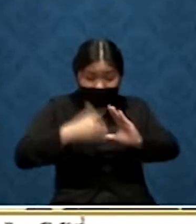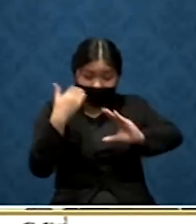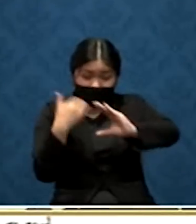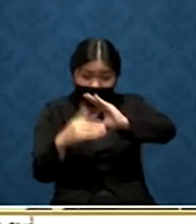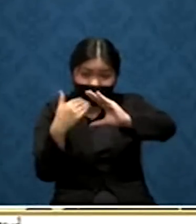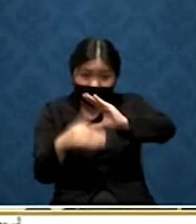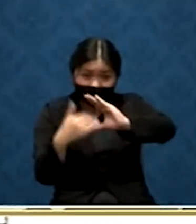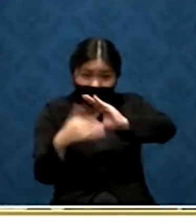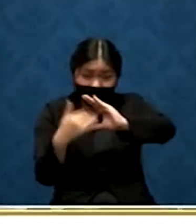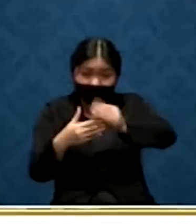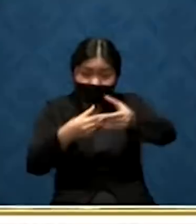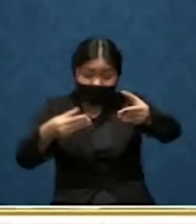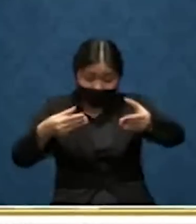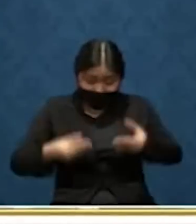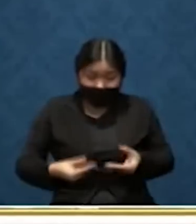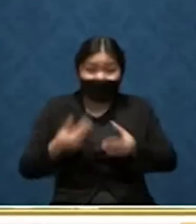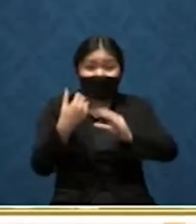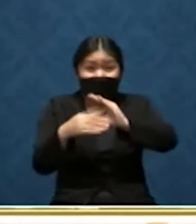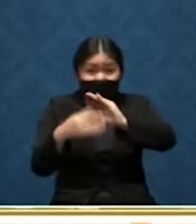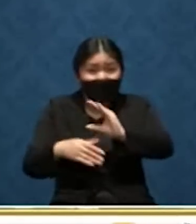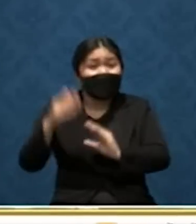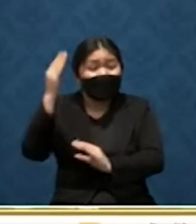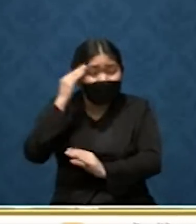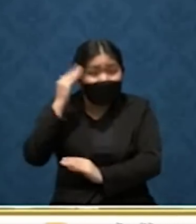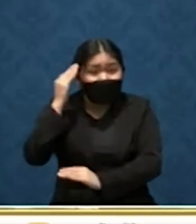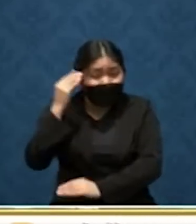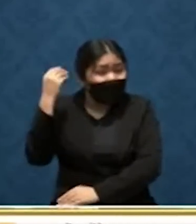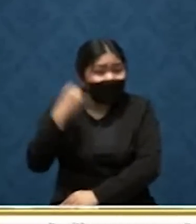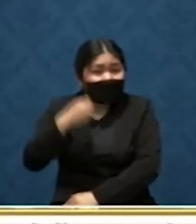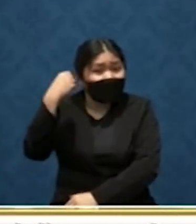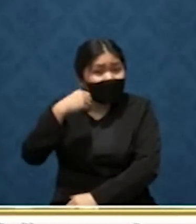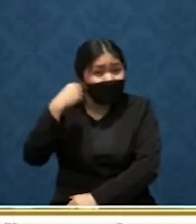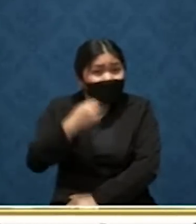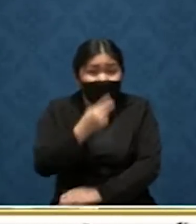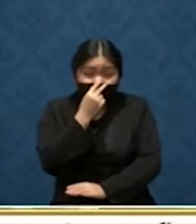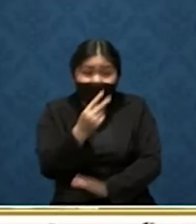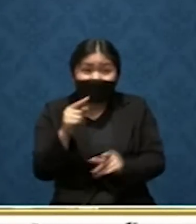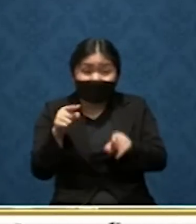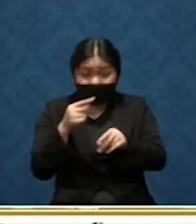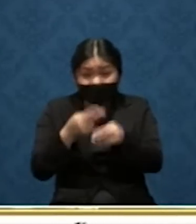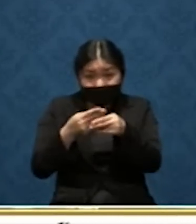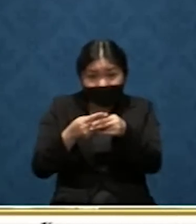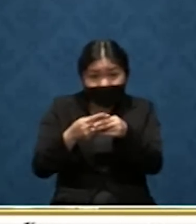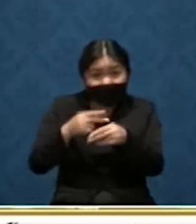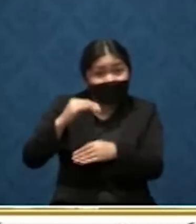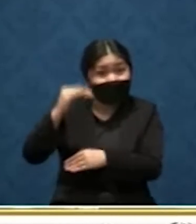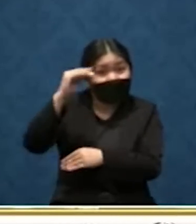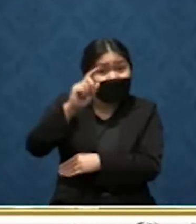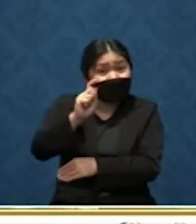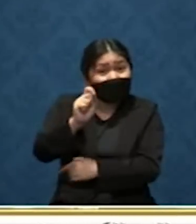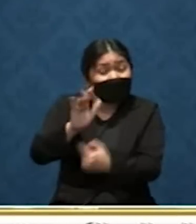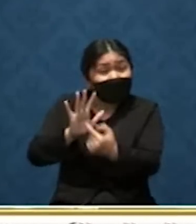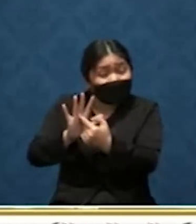รายงานวีออ่ched ให้รบทราอยทุครั้งแล้ดูเลยครเขาเรพี่อูไม่รู้ชื่อของใคร